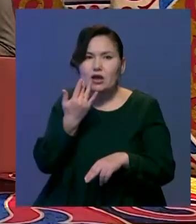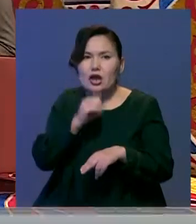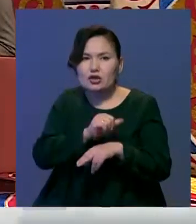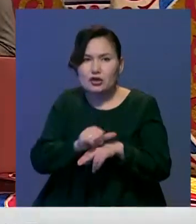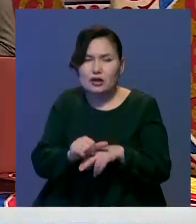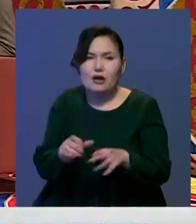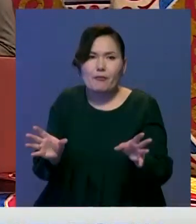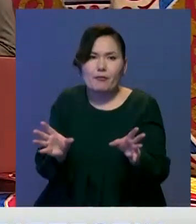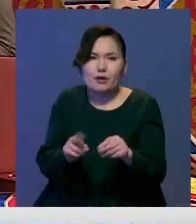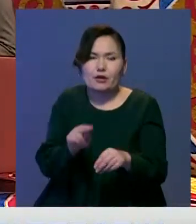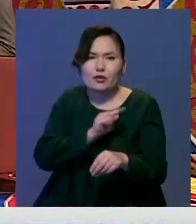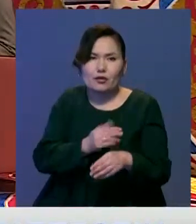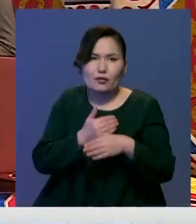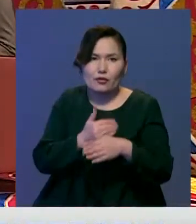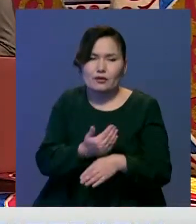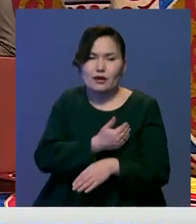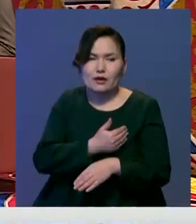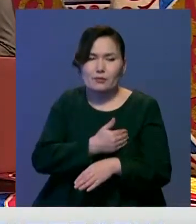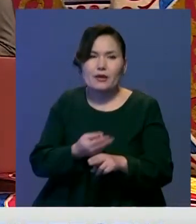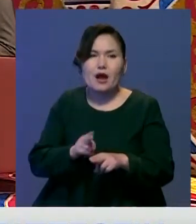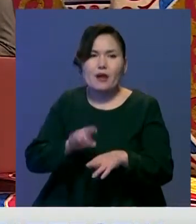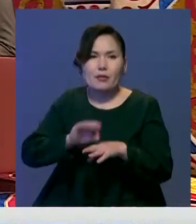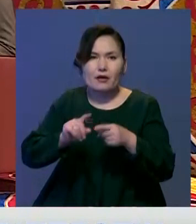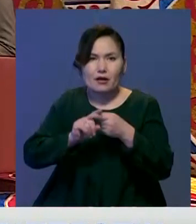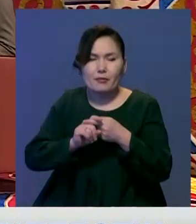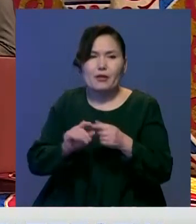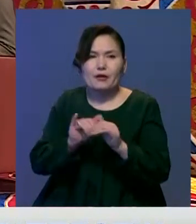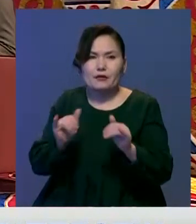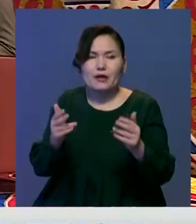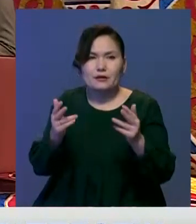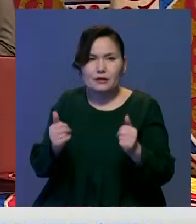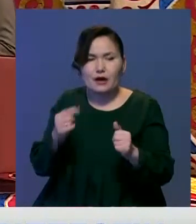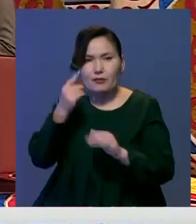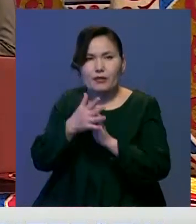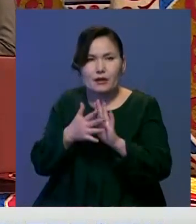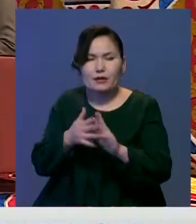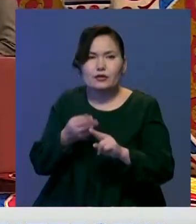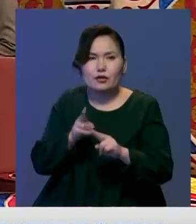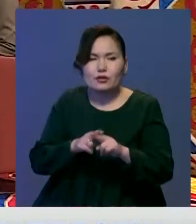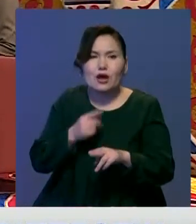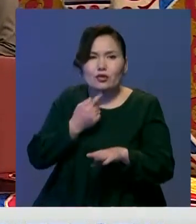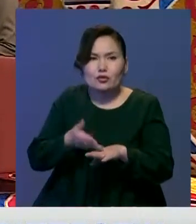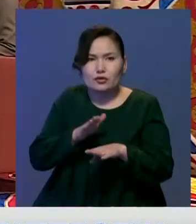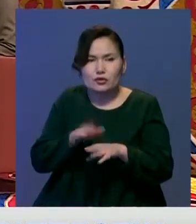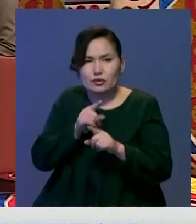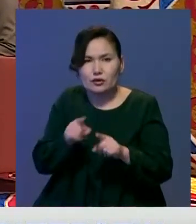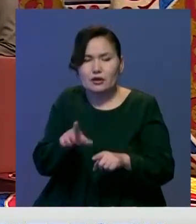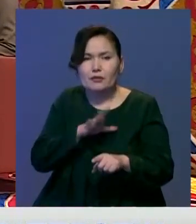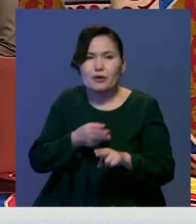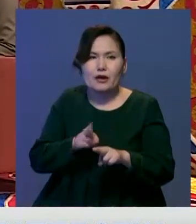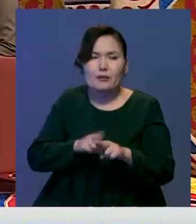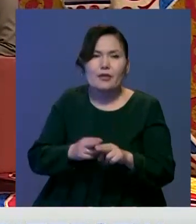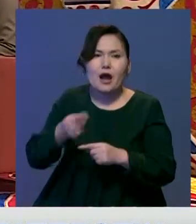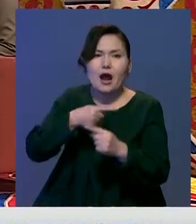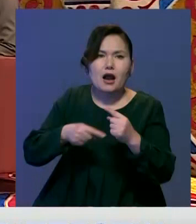білдіріп отыр. Күллі әлемді пандемия жайлаған кезеңдеміз. Бұл сөз жоқ барлығына ауыр тиді. Әсіресе кәсіпкерлер қатты